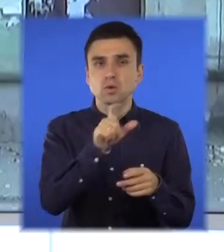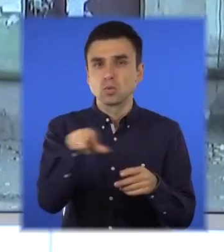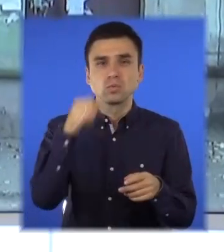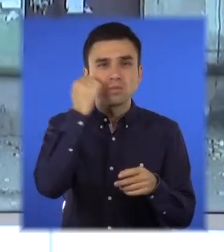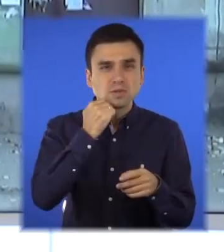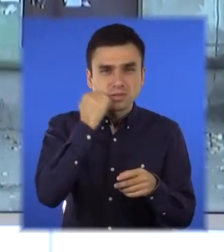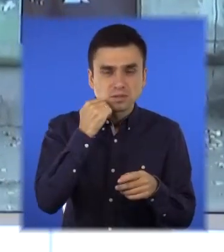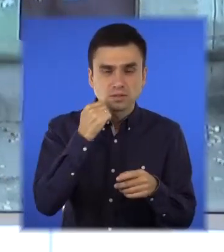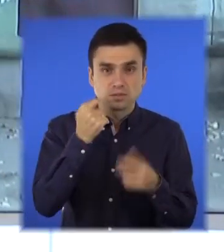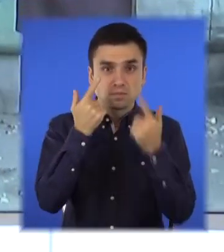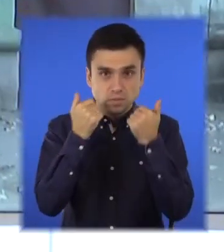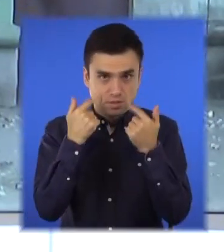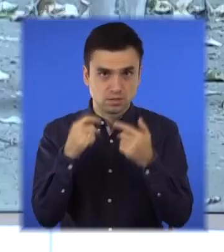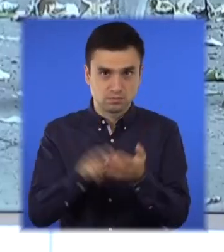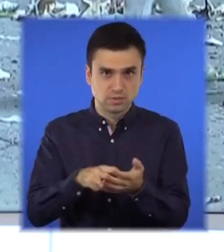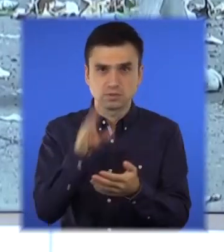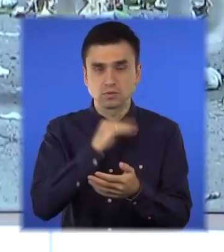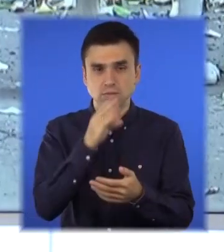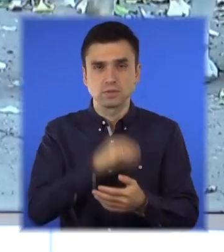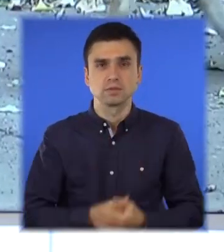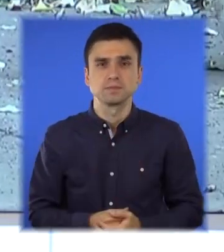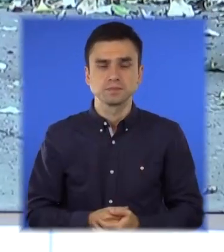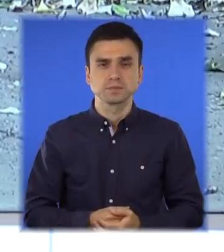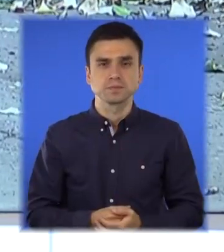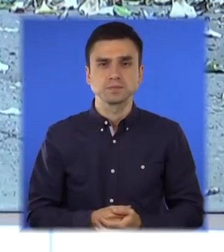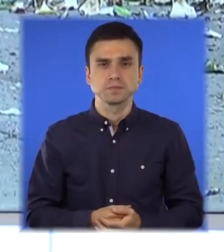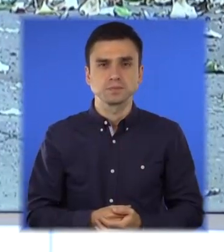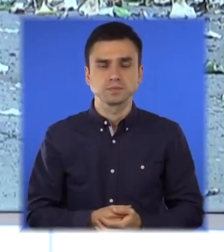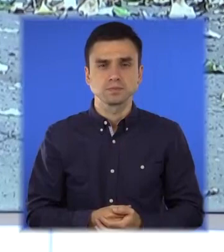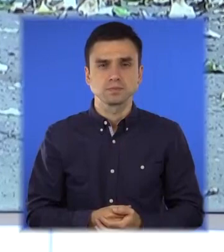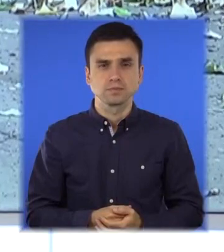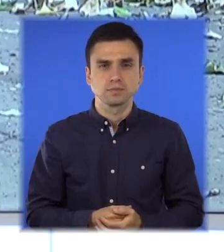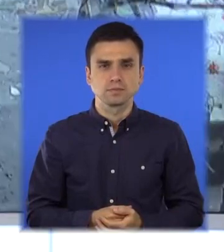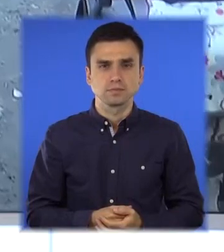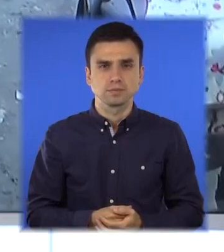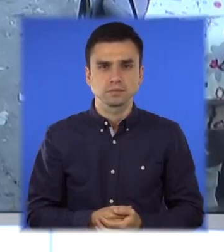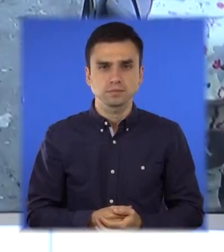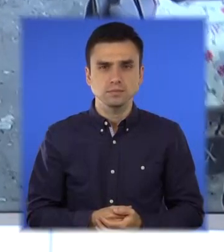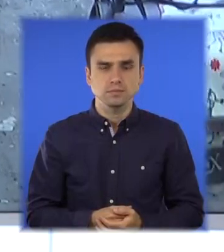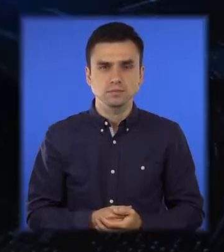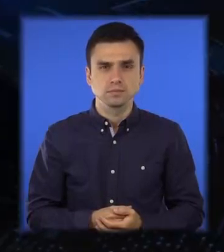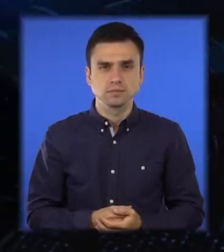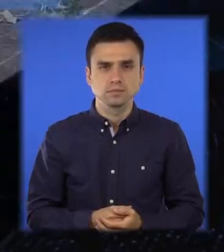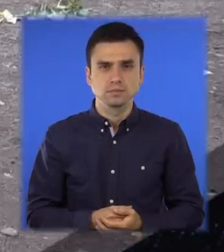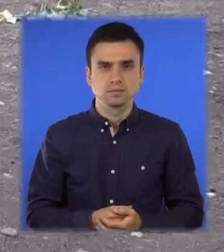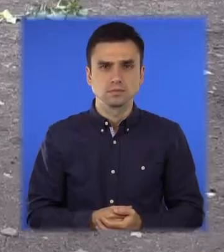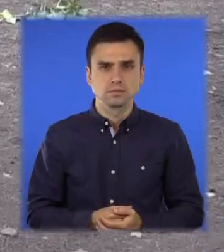взагалі плачуть. Як мешканці уживаються з тваринами, дізнавалася наша знімальна група.